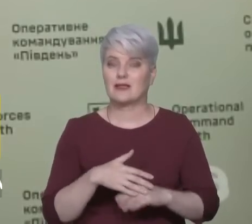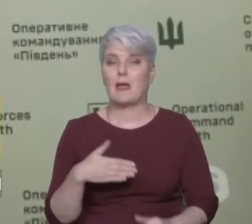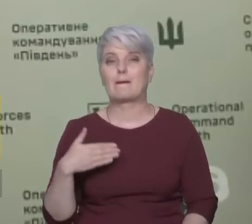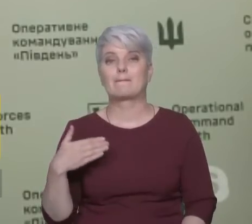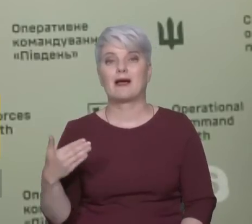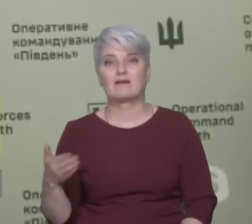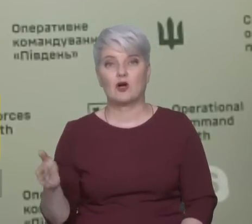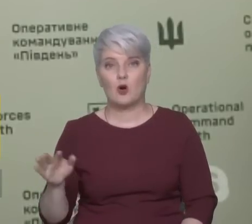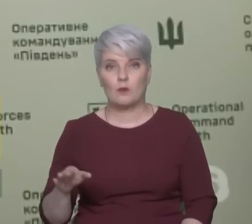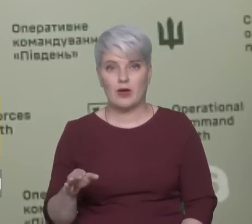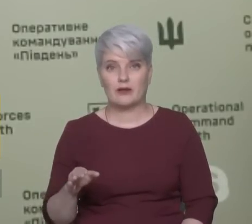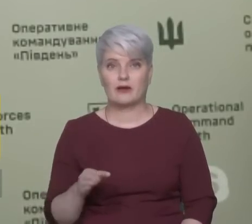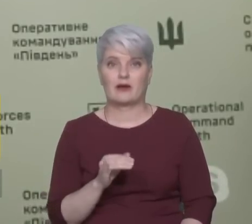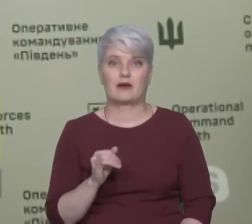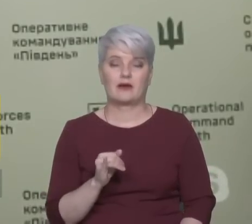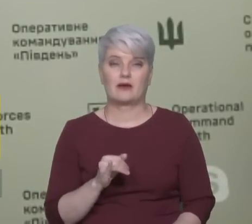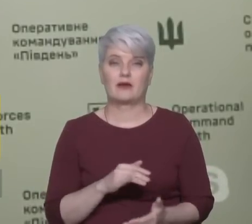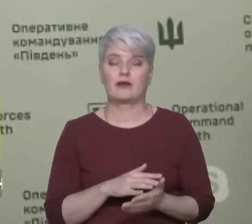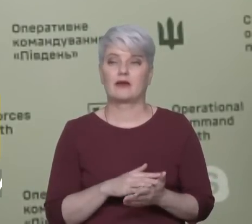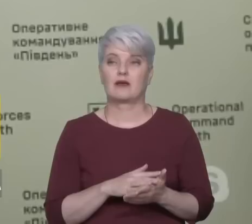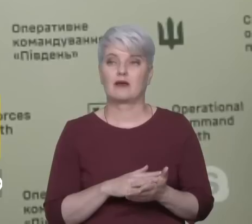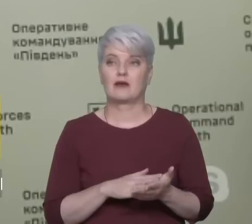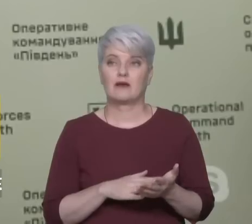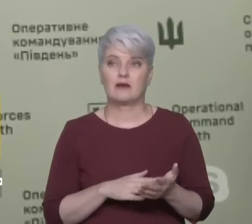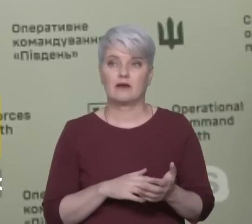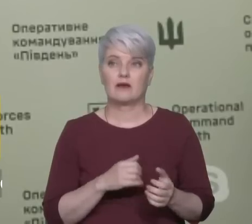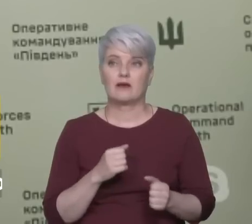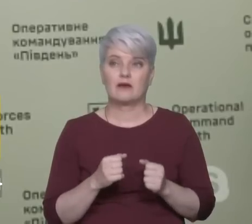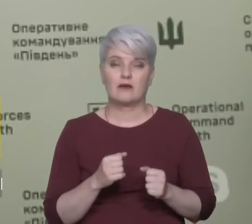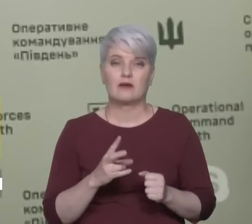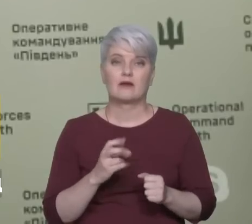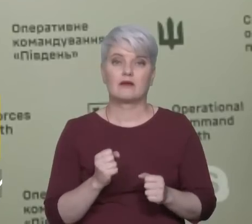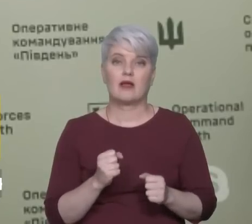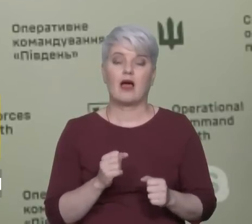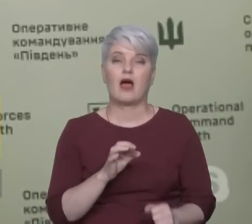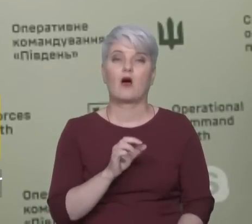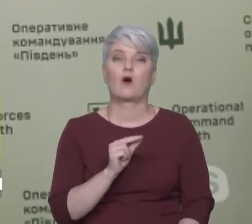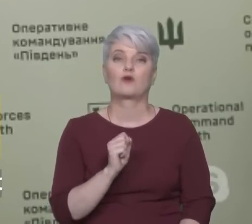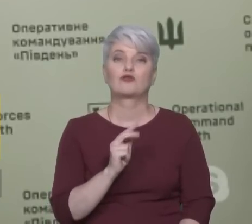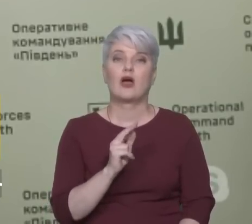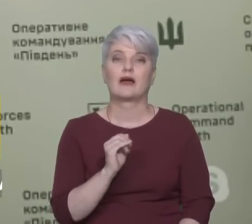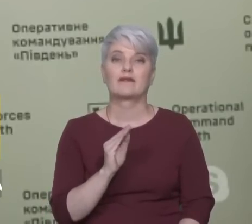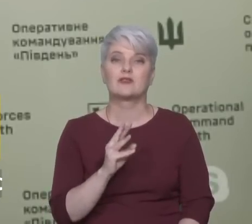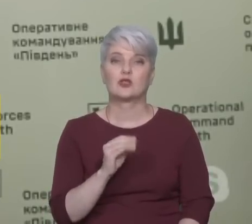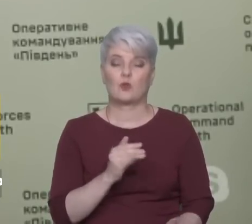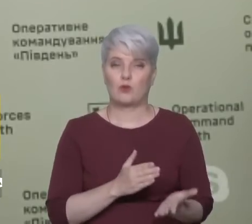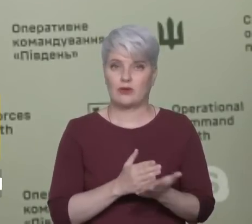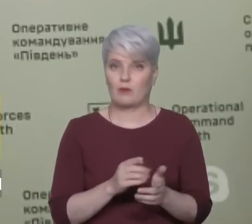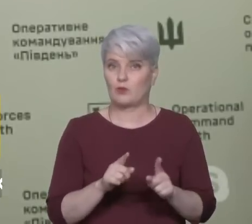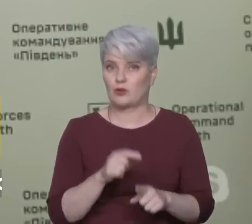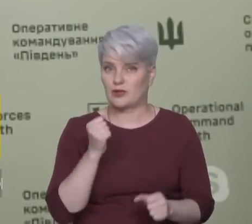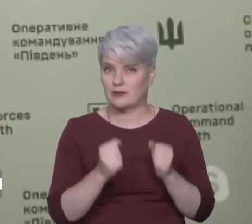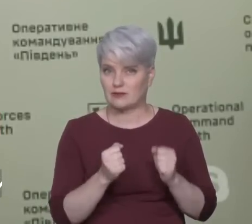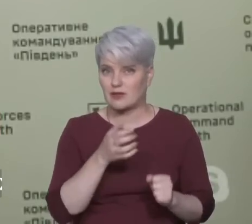а також не відстає і на Очаківсько-Кутерупському напрямку. Там теж завдає ударів час